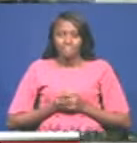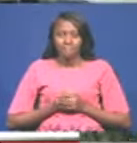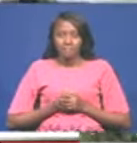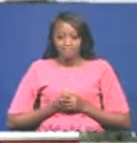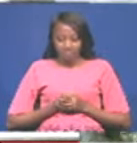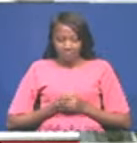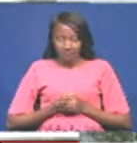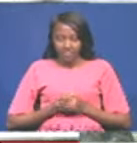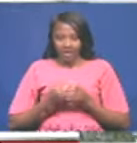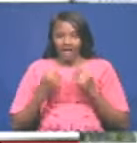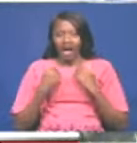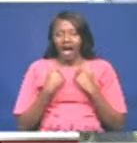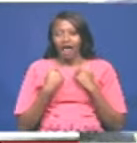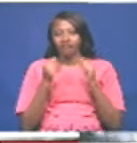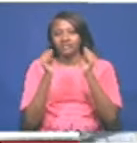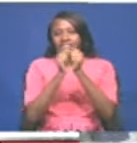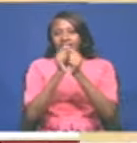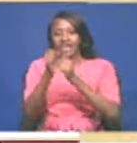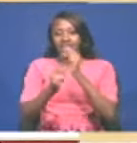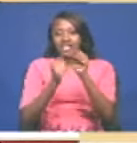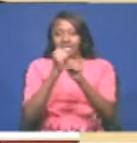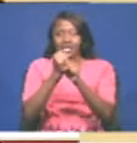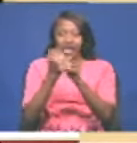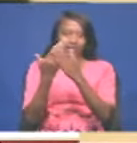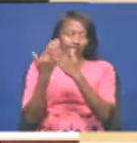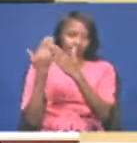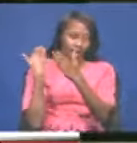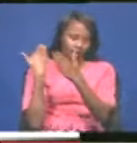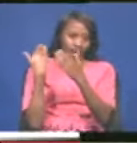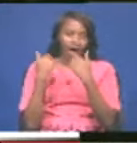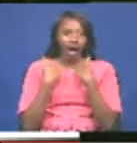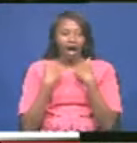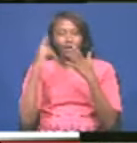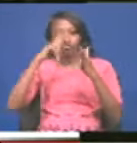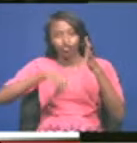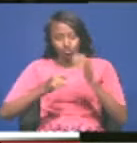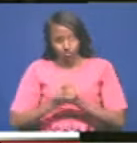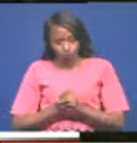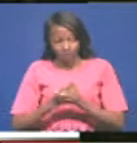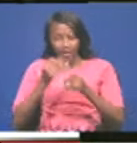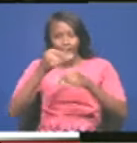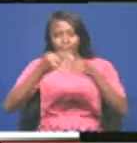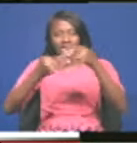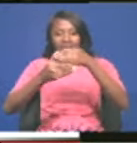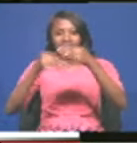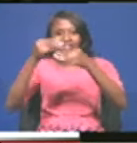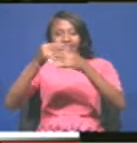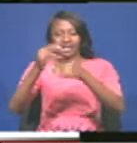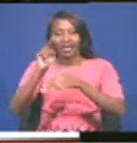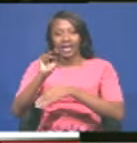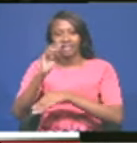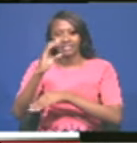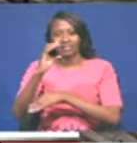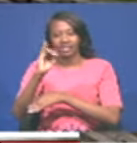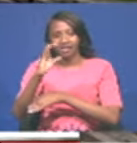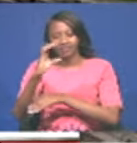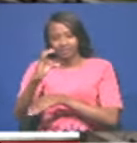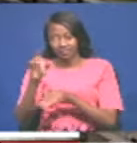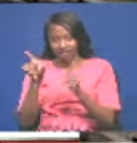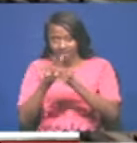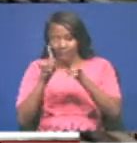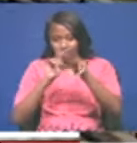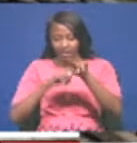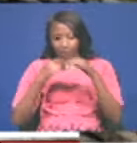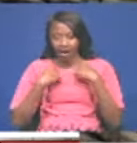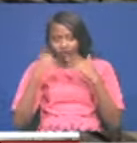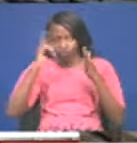Katika muda wa miaka 10 iliyopita, Halmashauri ya Kitaifa ya Ujenzi imewasajili zaidi ya wanakandarasi 1040 na